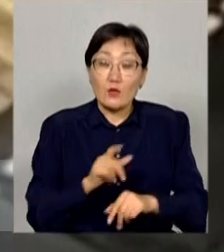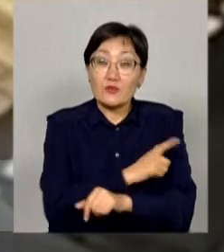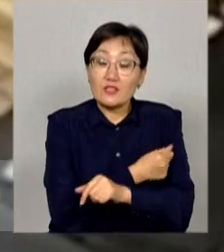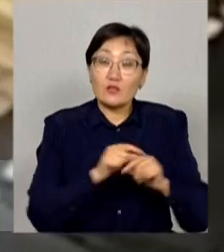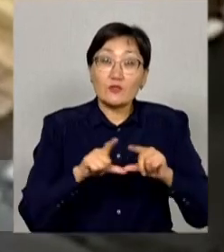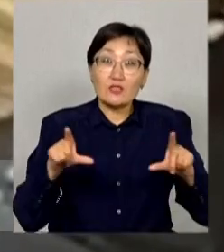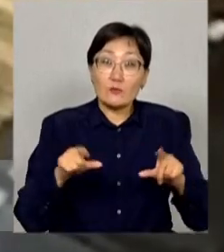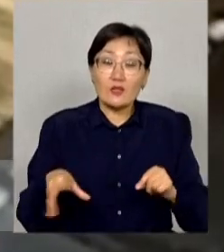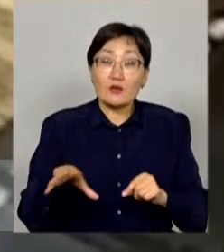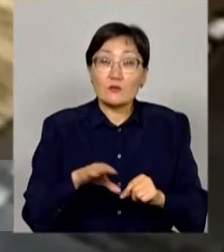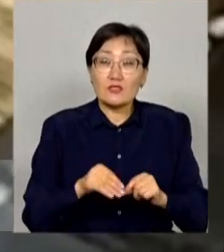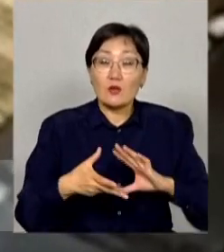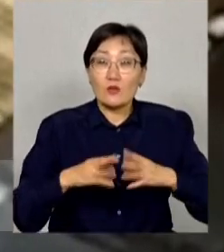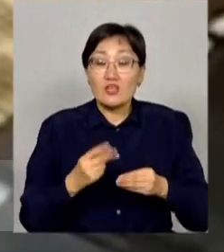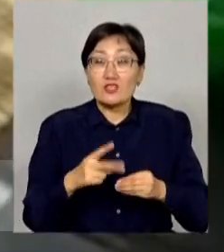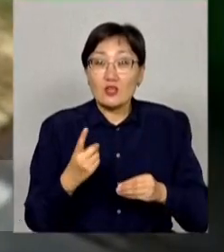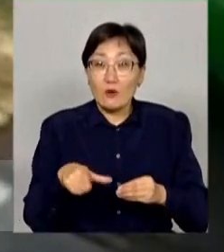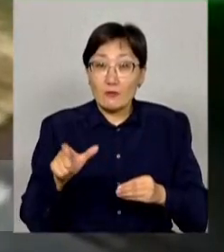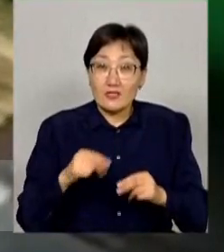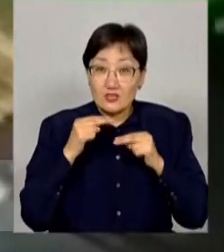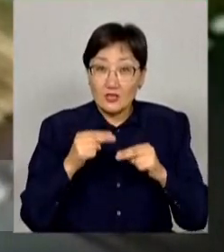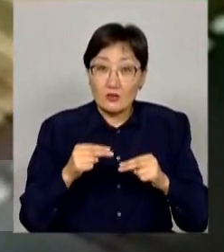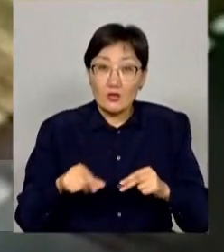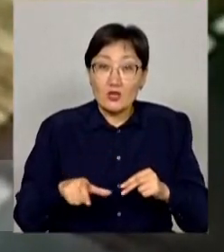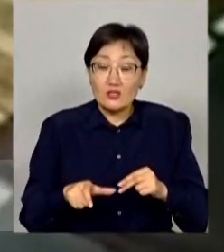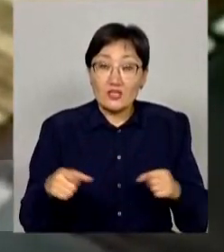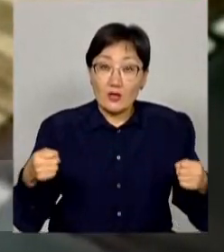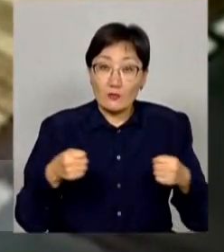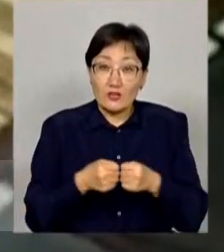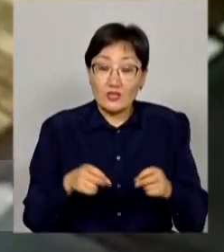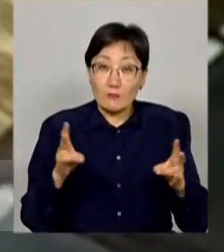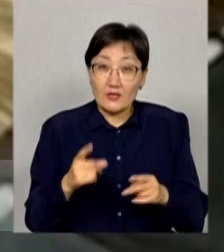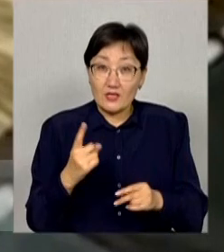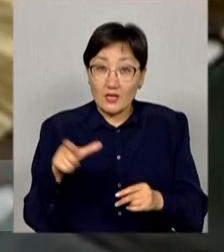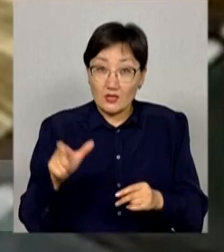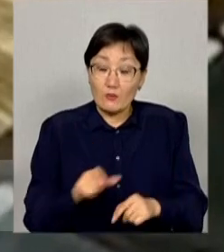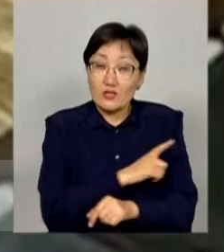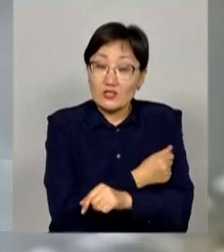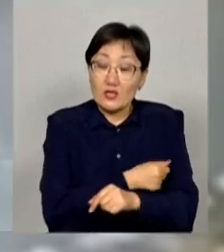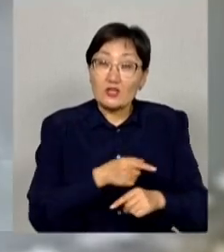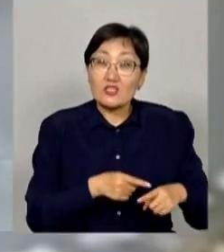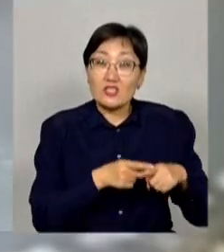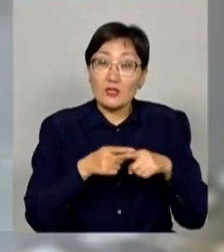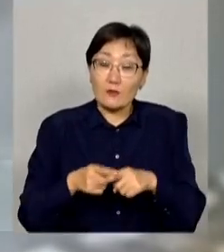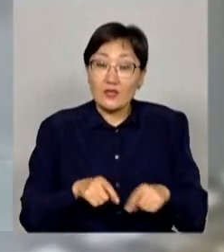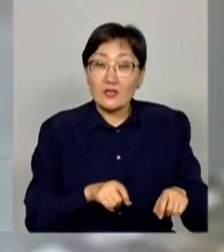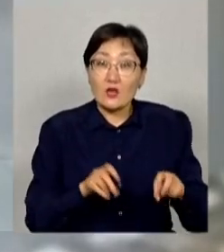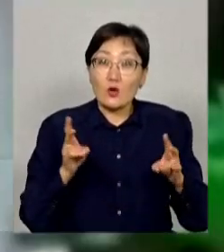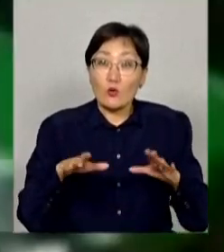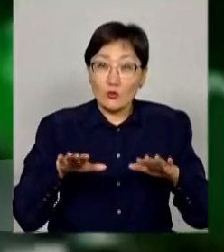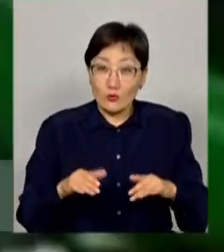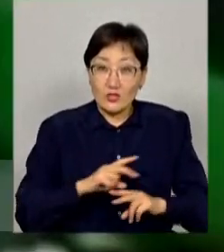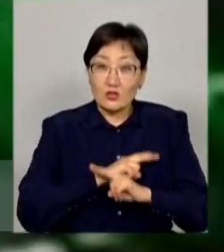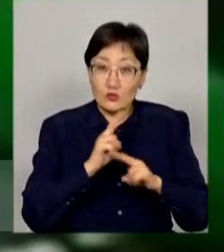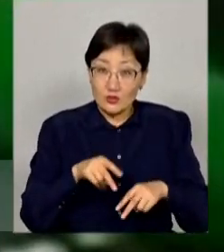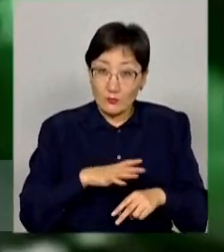Медициналық мекеме барлығы 21 адам жүгініпті. Жол апатынан жапа шеккен тағы бір адам жедел жәрдем келгенше оқиға орнында жан тәсілім